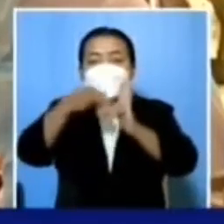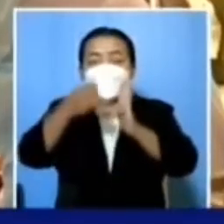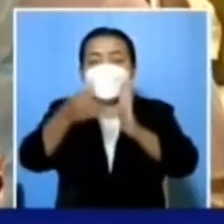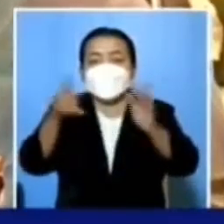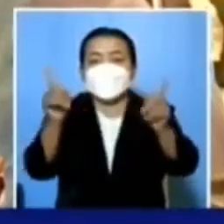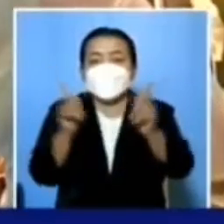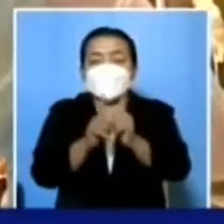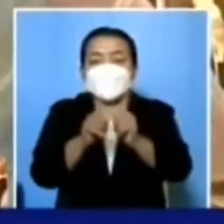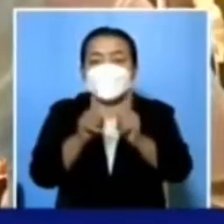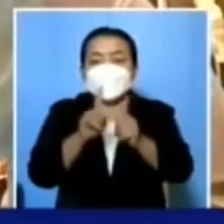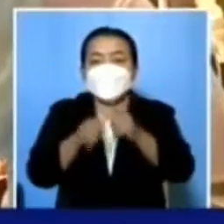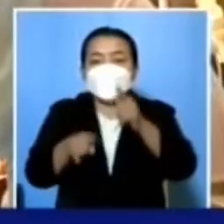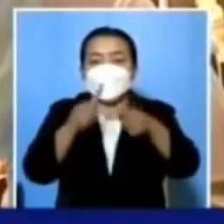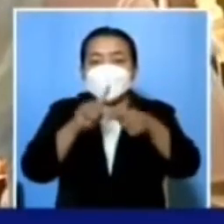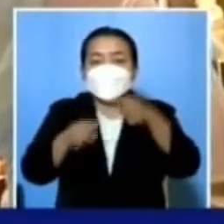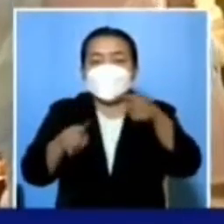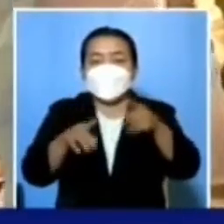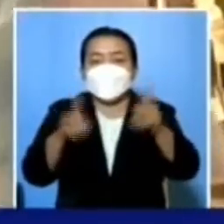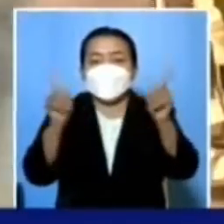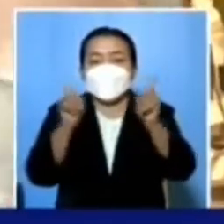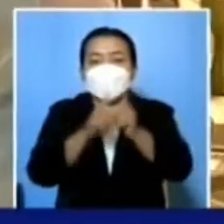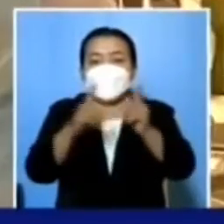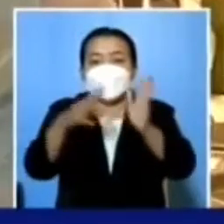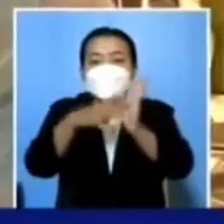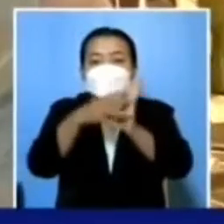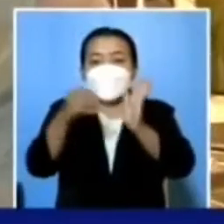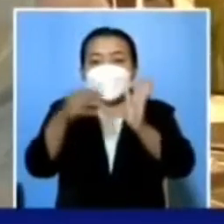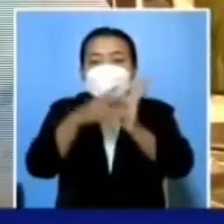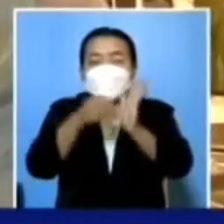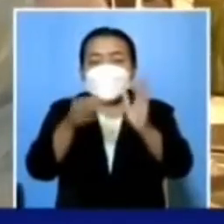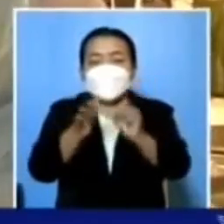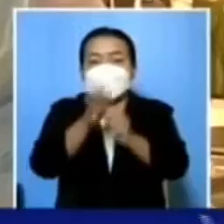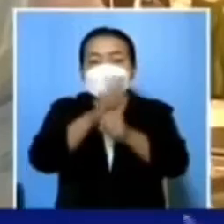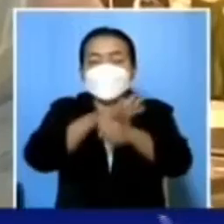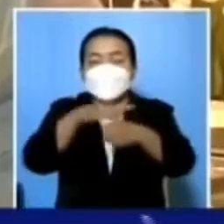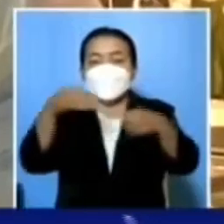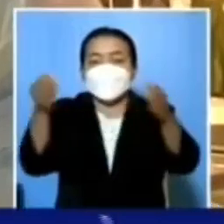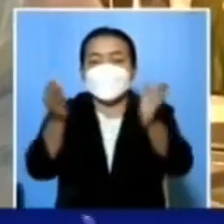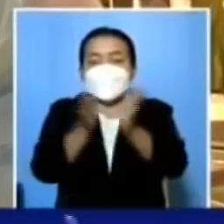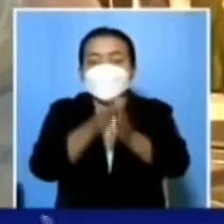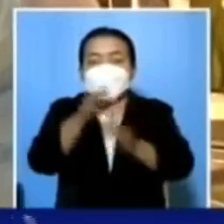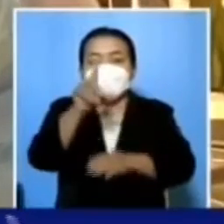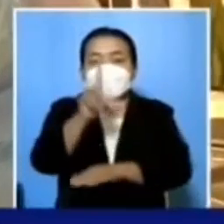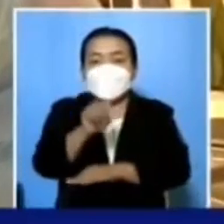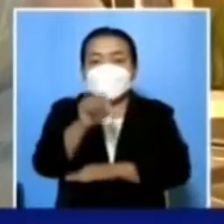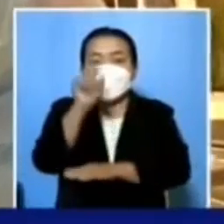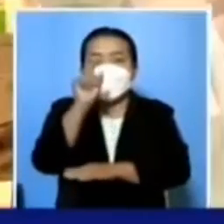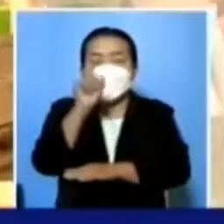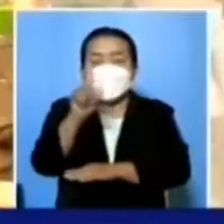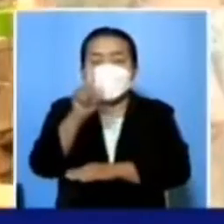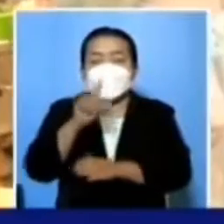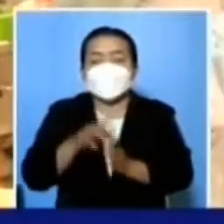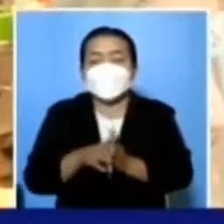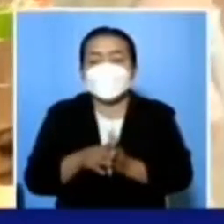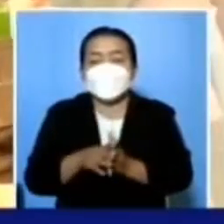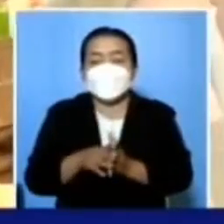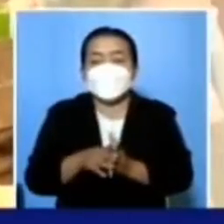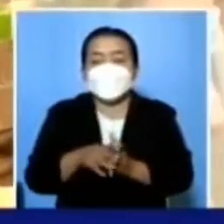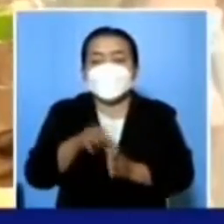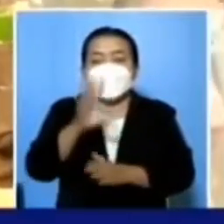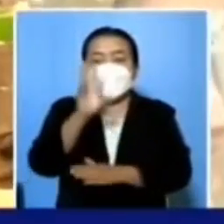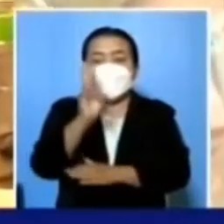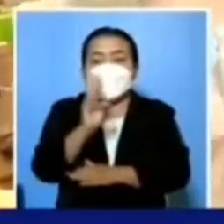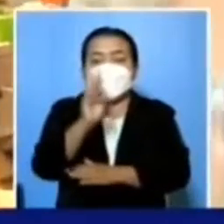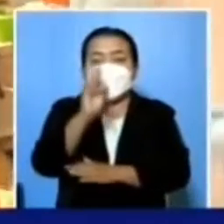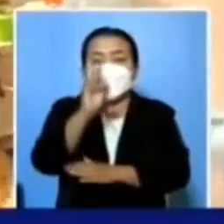สูงและเป็นพื้นที่ควบคุมสูงสุดและเข้มงวดรวมทั้งหมด21จังหวัดจำนวนแห่งละ 6400